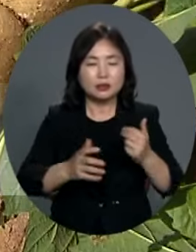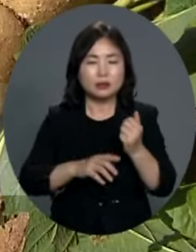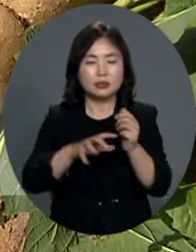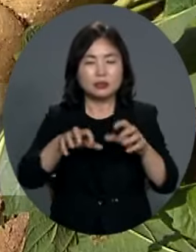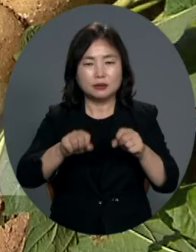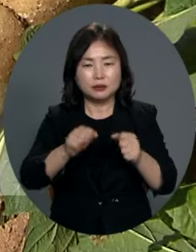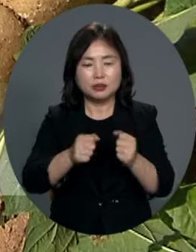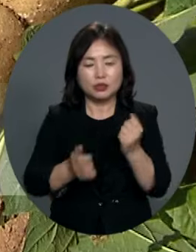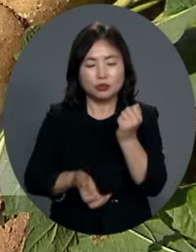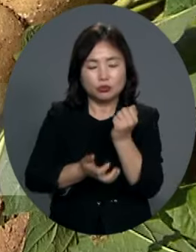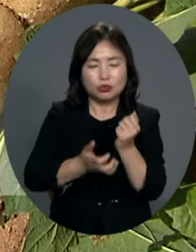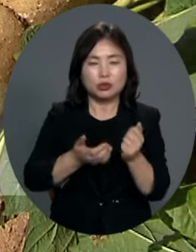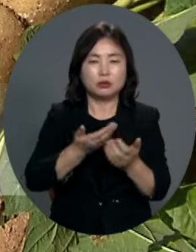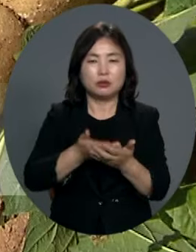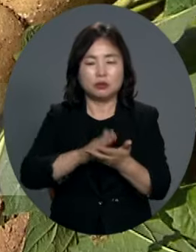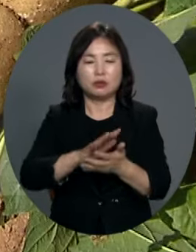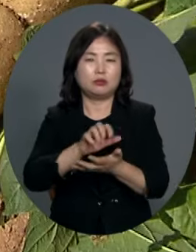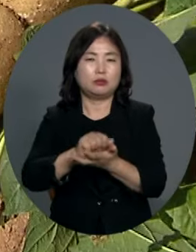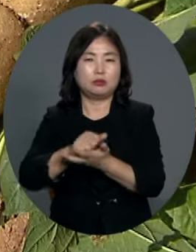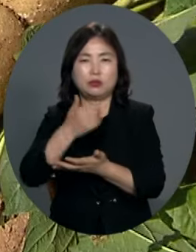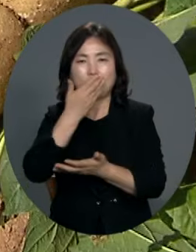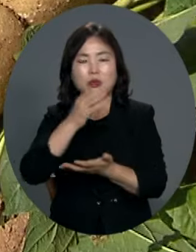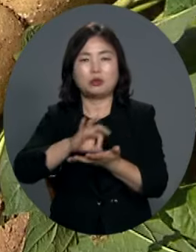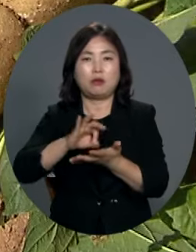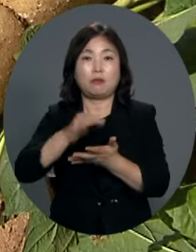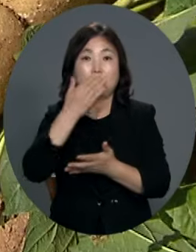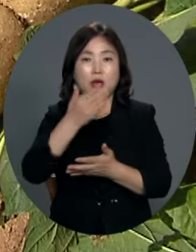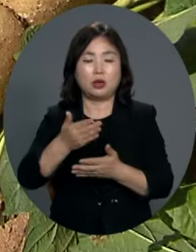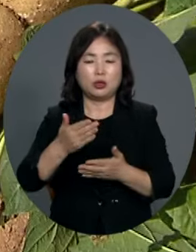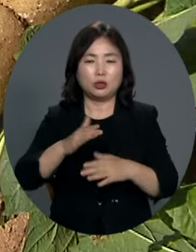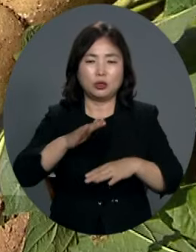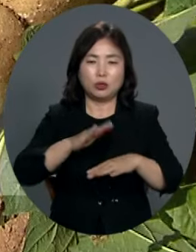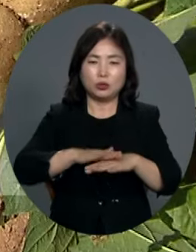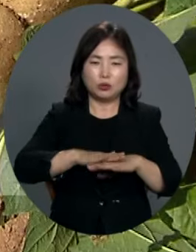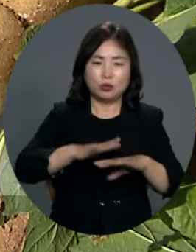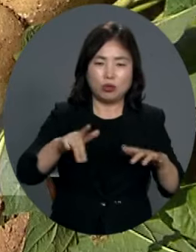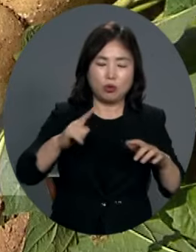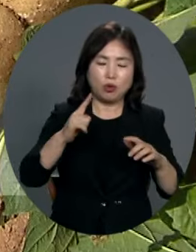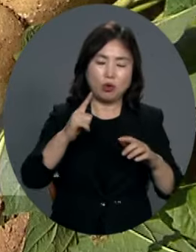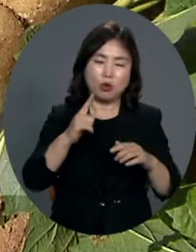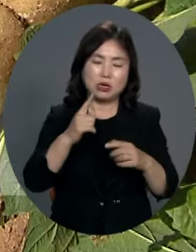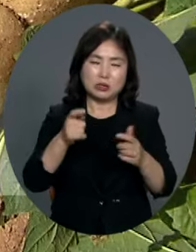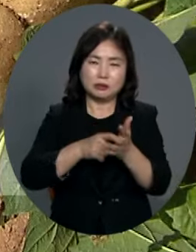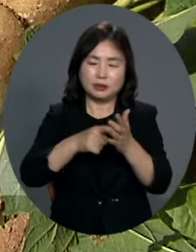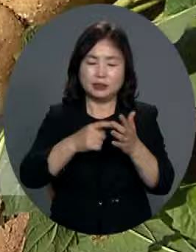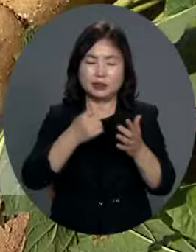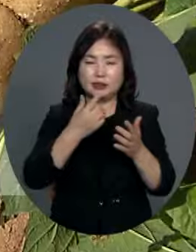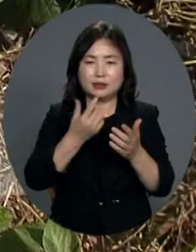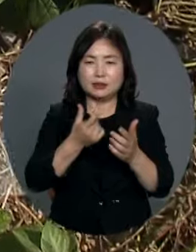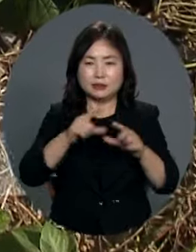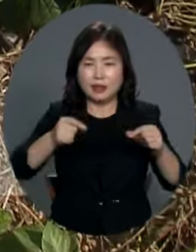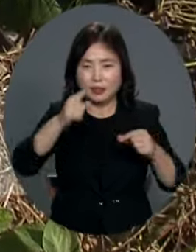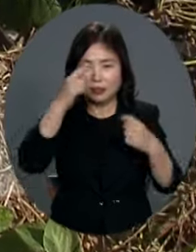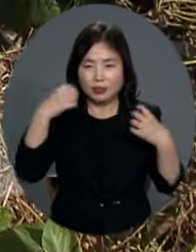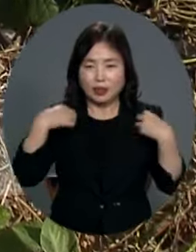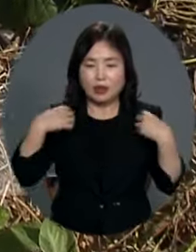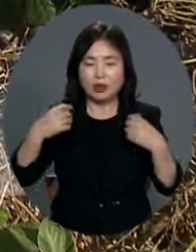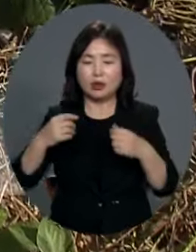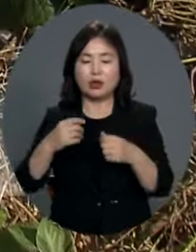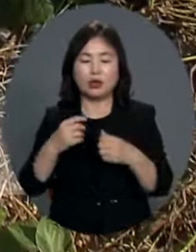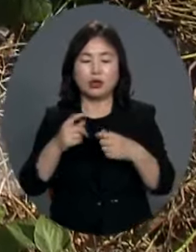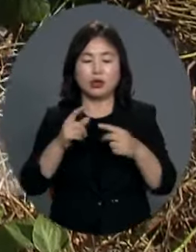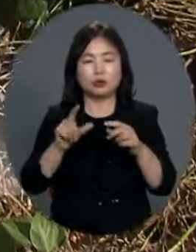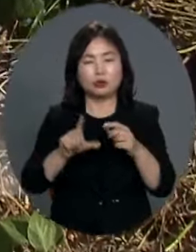무침, 튀김 등의 재료로 사용되고 있습니다. 최근 농협 경북광역급식센터가 히카마를 경북교육청과